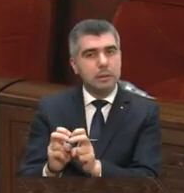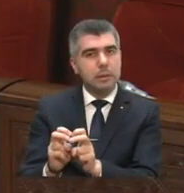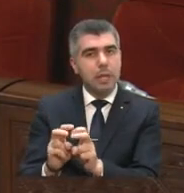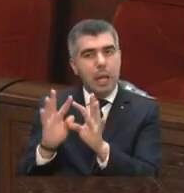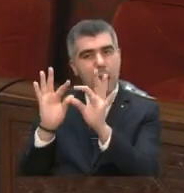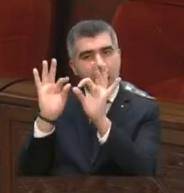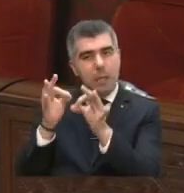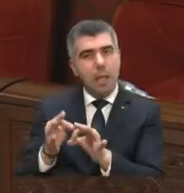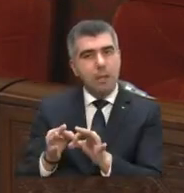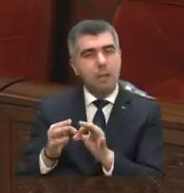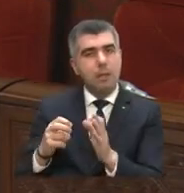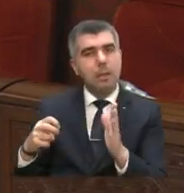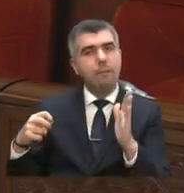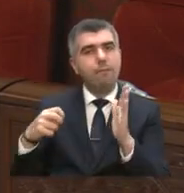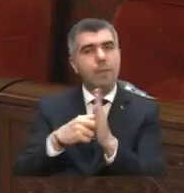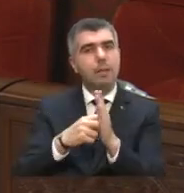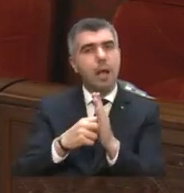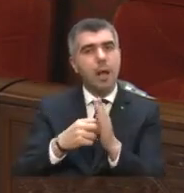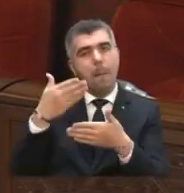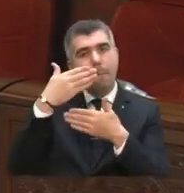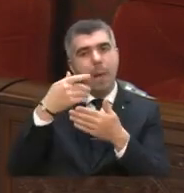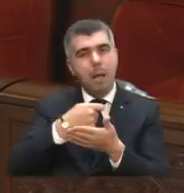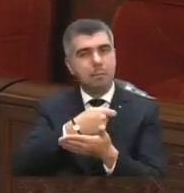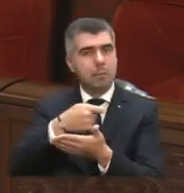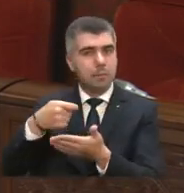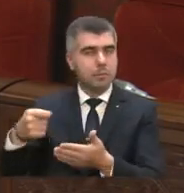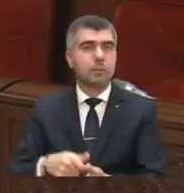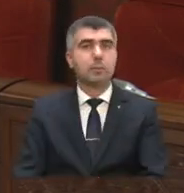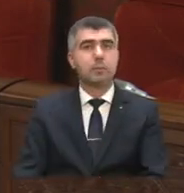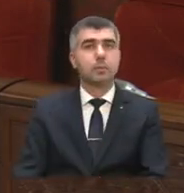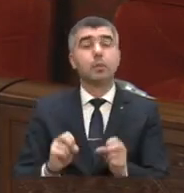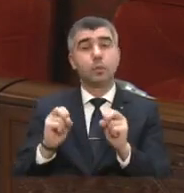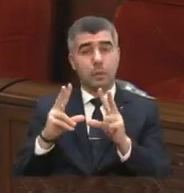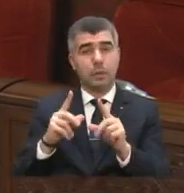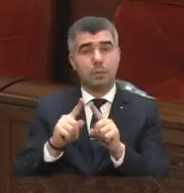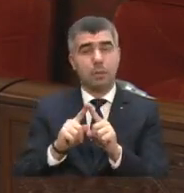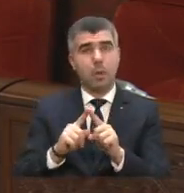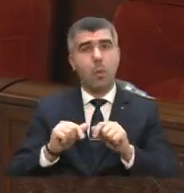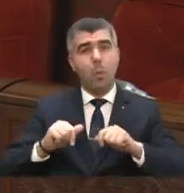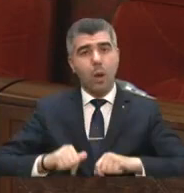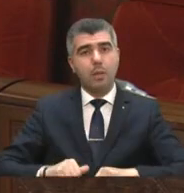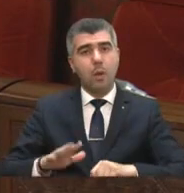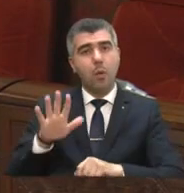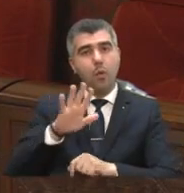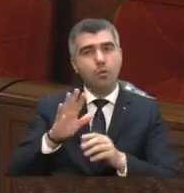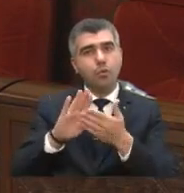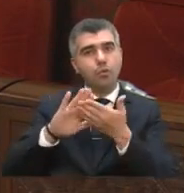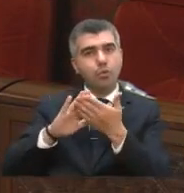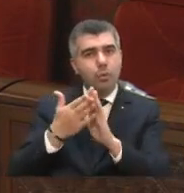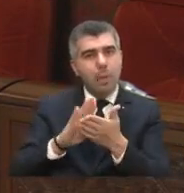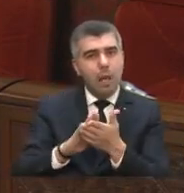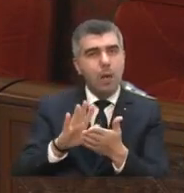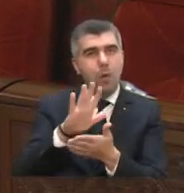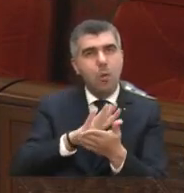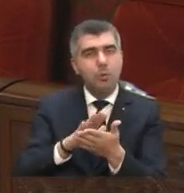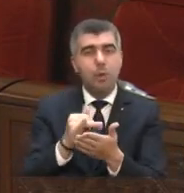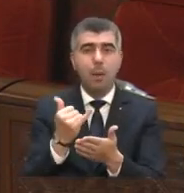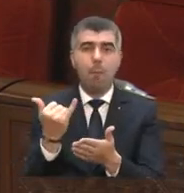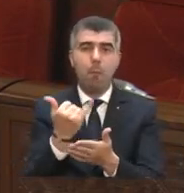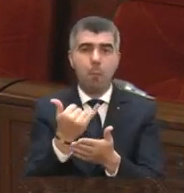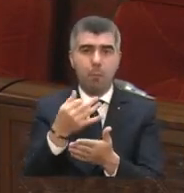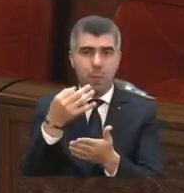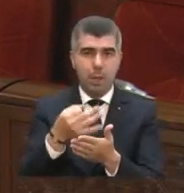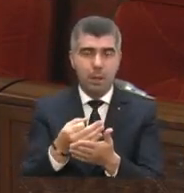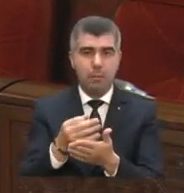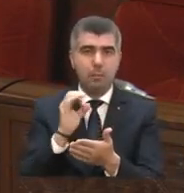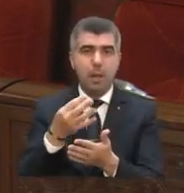المنوحة. بالفعل توصلت الوزارة بطلبات متعددة من طرف الهيئات والجمعيات المهنية من أجل التدخل لدى